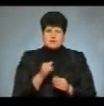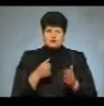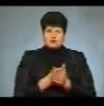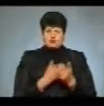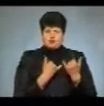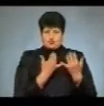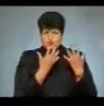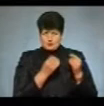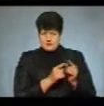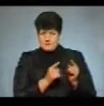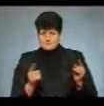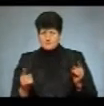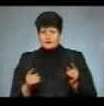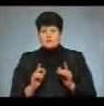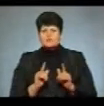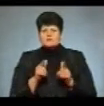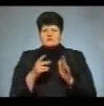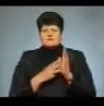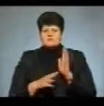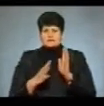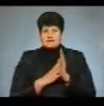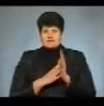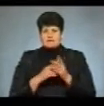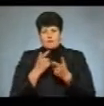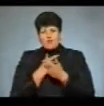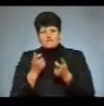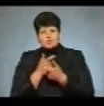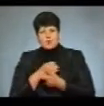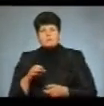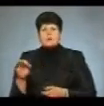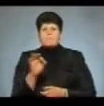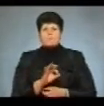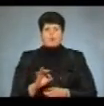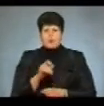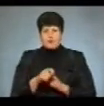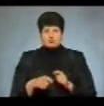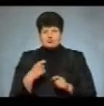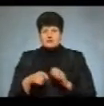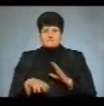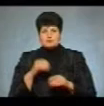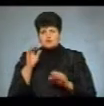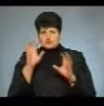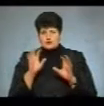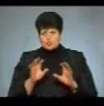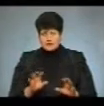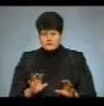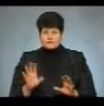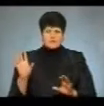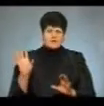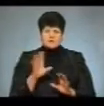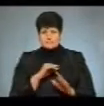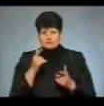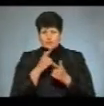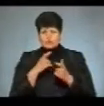сьогоднішнього дня в нас поступило 89 таких повідомлень про порушення виборчого законодавства. Практично всі